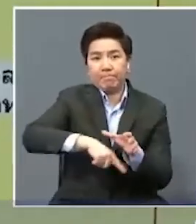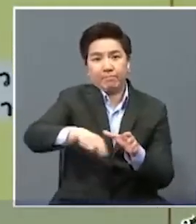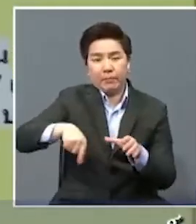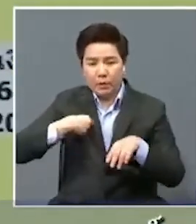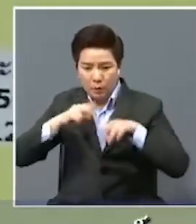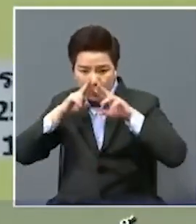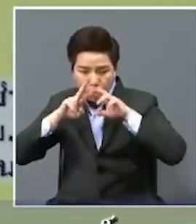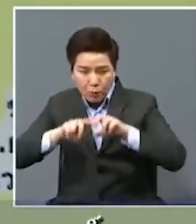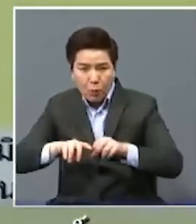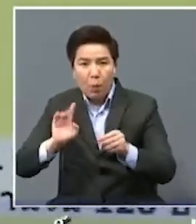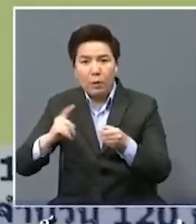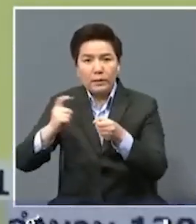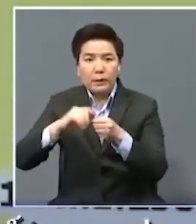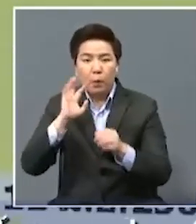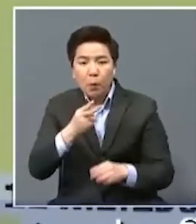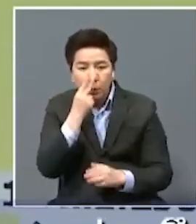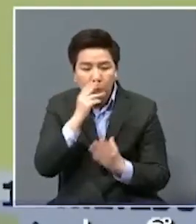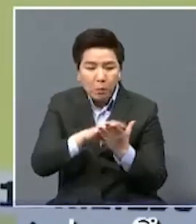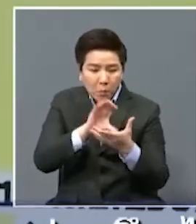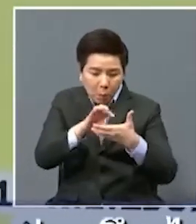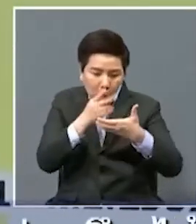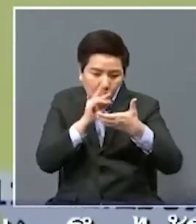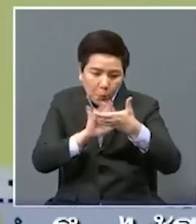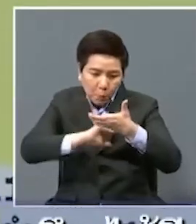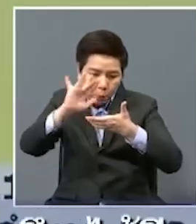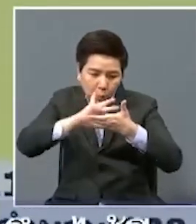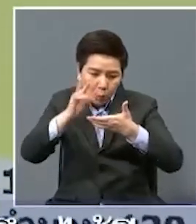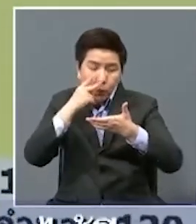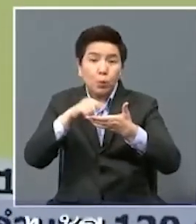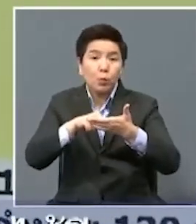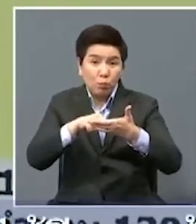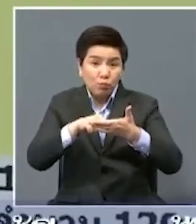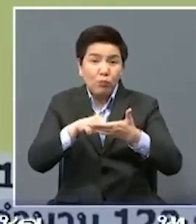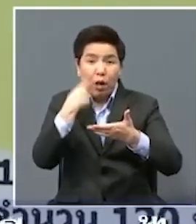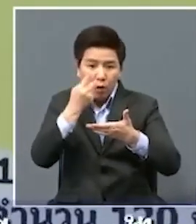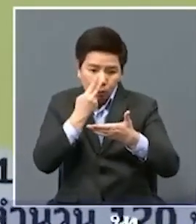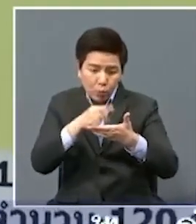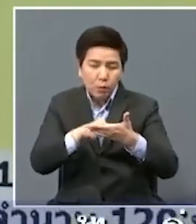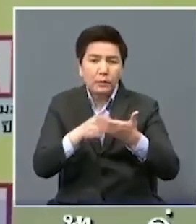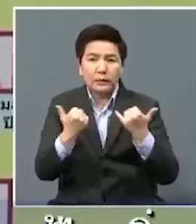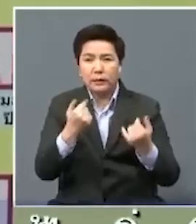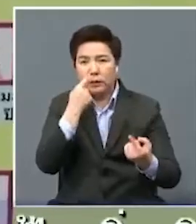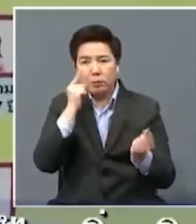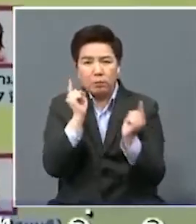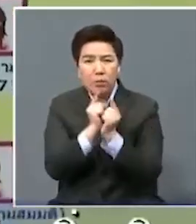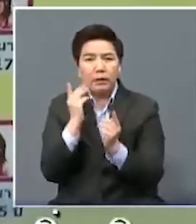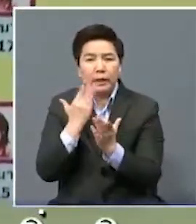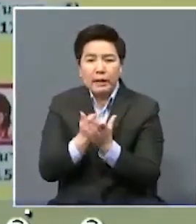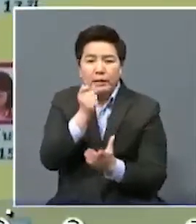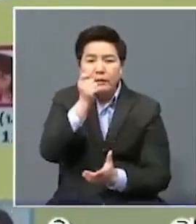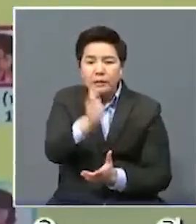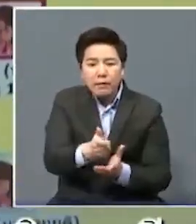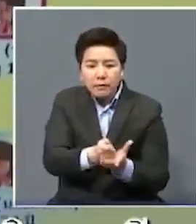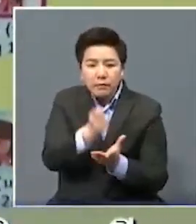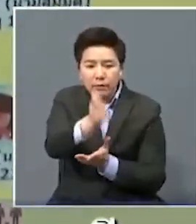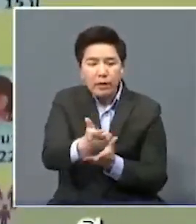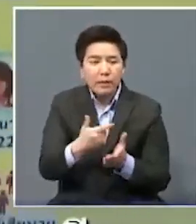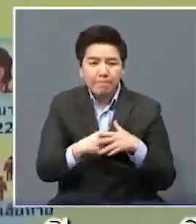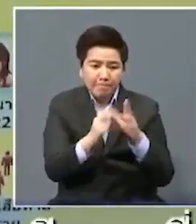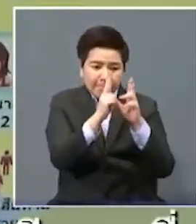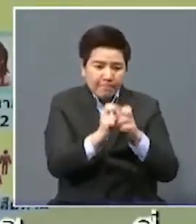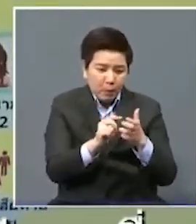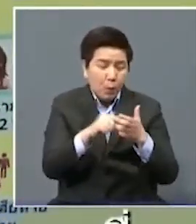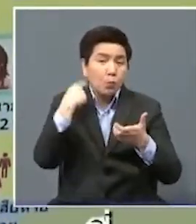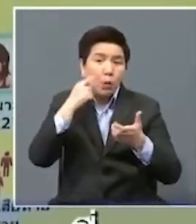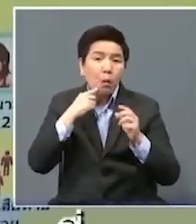ถ้าไปดูในฝั่งของกลุ่มผู้ซื้อคลิปวิดีโอลามกดังกล่าวในเทเลกราฟที่ยอมจ่ายตังค์เพื่อจะได้ดาวน์โหลดคลิป